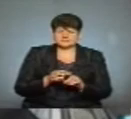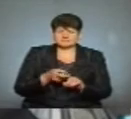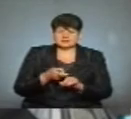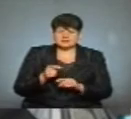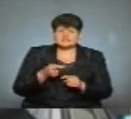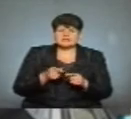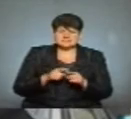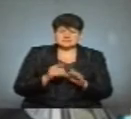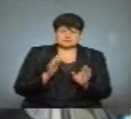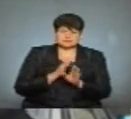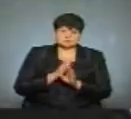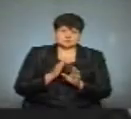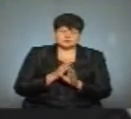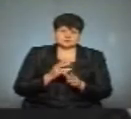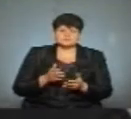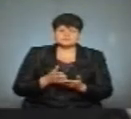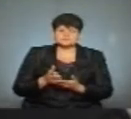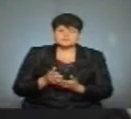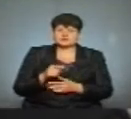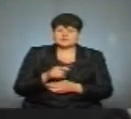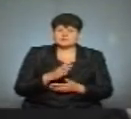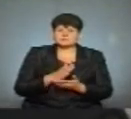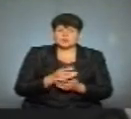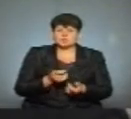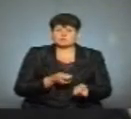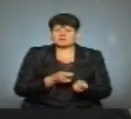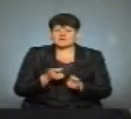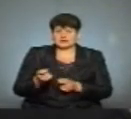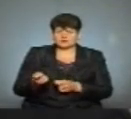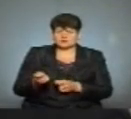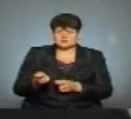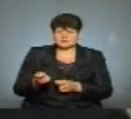є повітряно-краплинним. Вони мають перевозити,